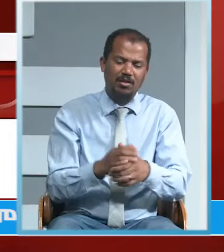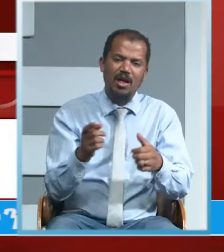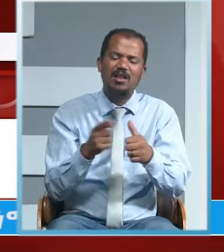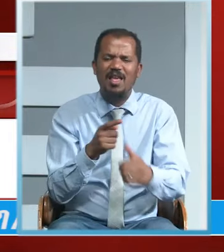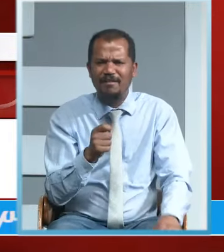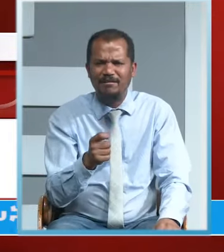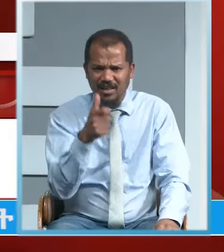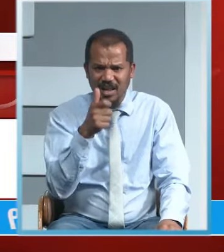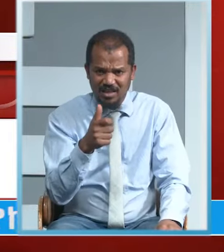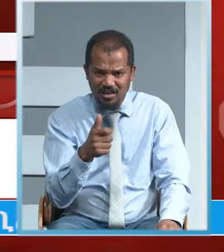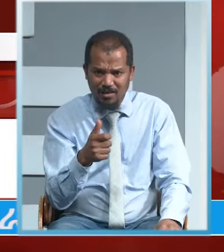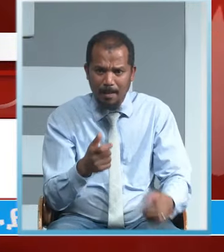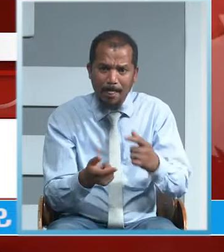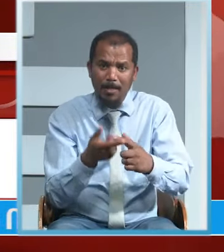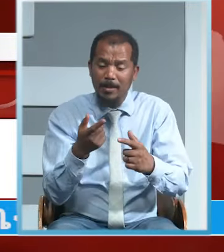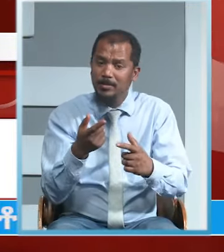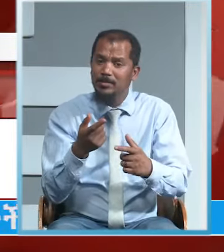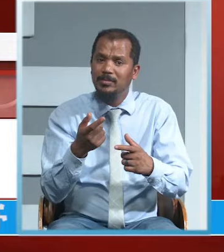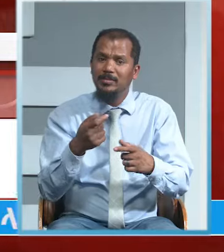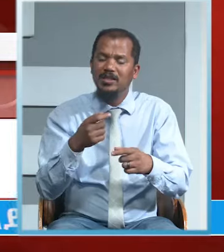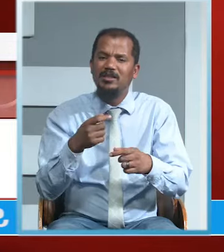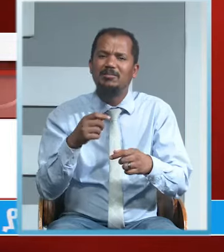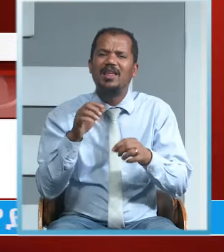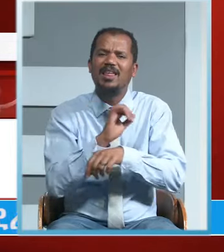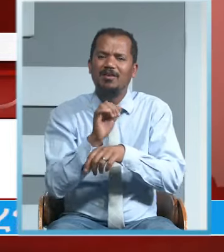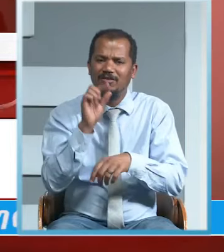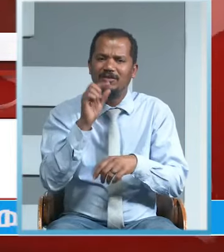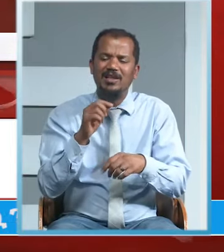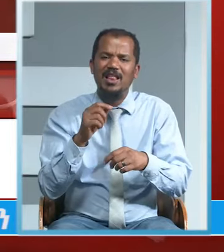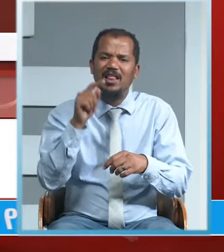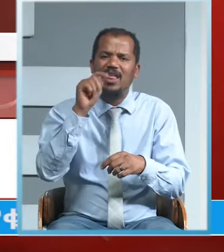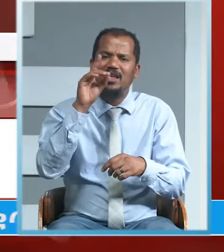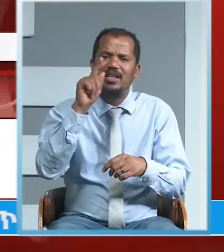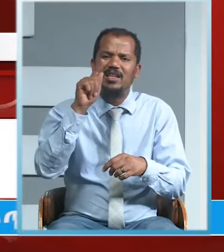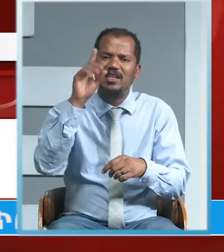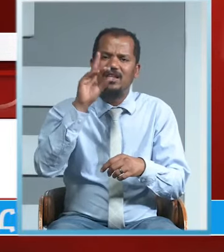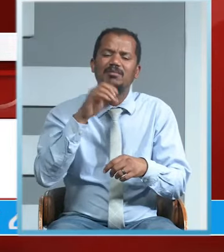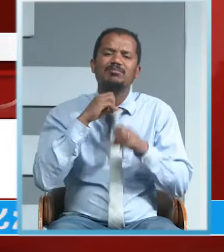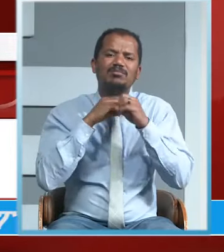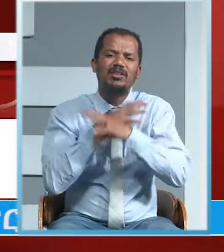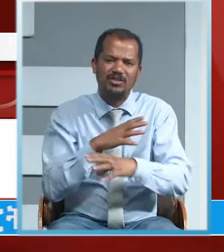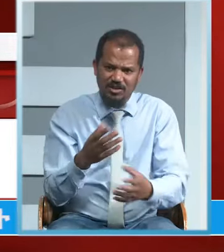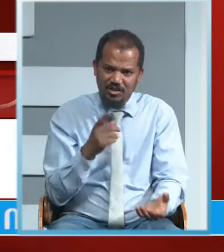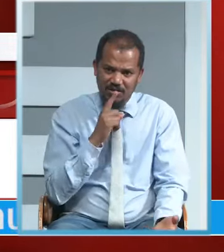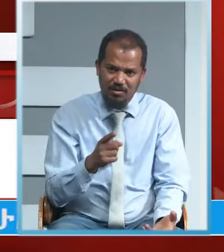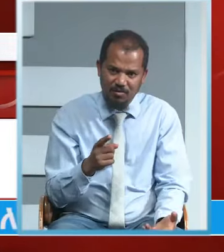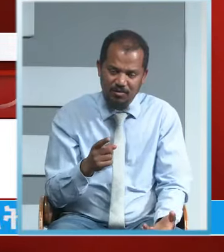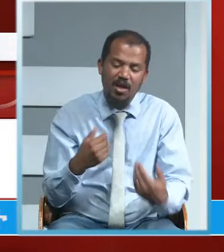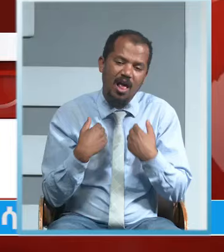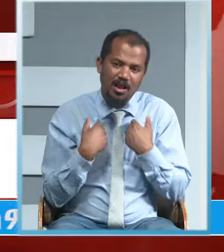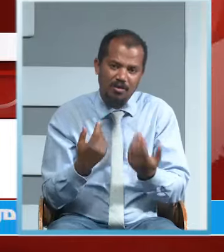ፍጥነት፣ ሁለተኛ የቴክኒክ ብልሽት፣ የተሽከርካሪው ቴክኒክ ብልሽት ነው የሚል ነገር ነው